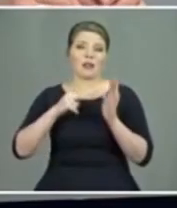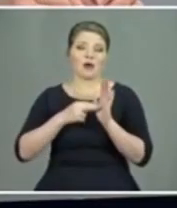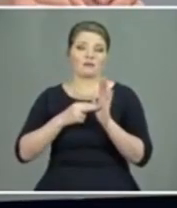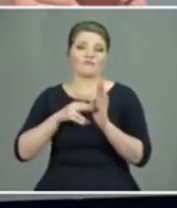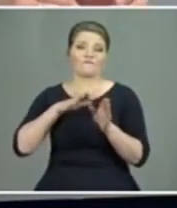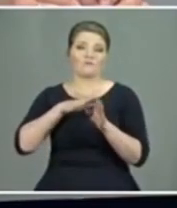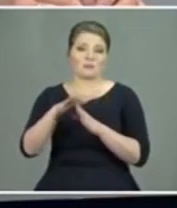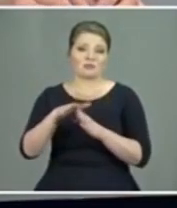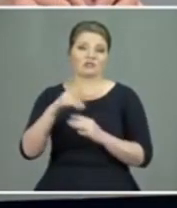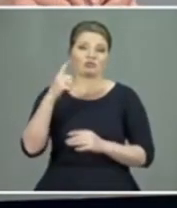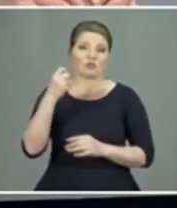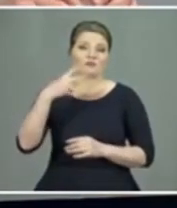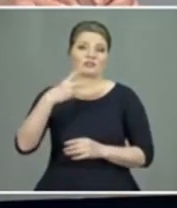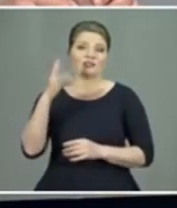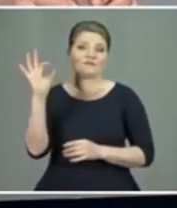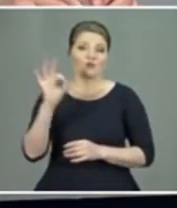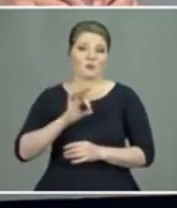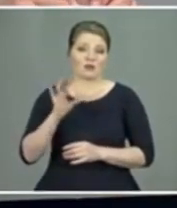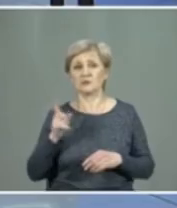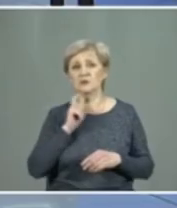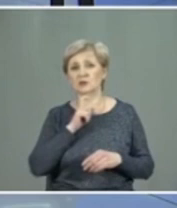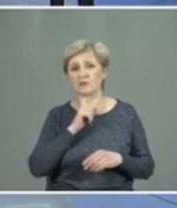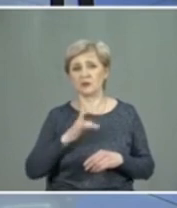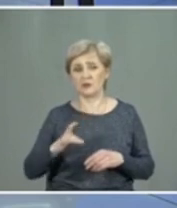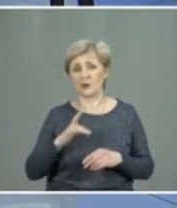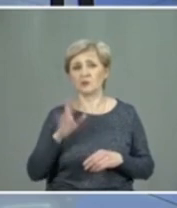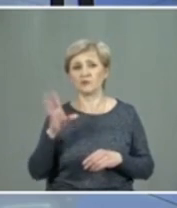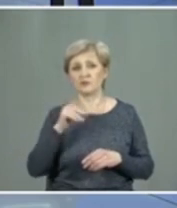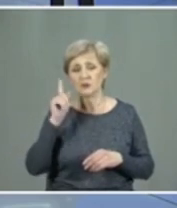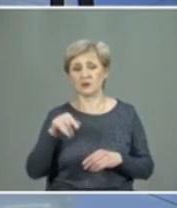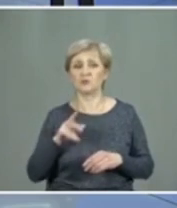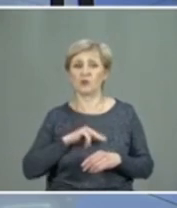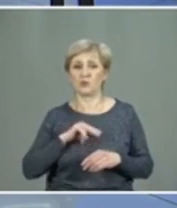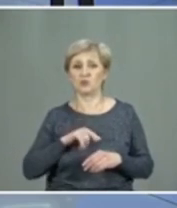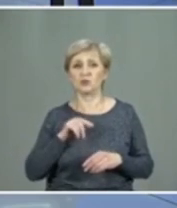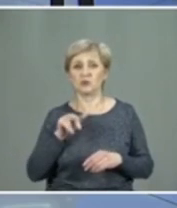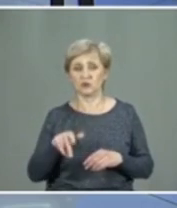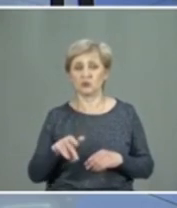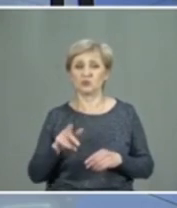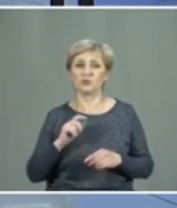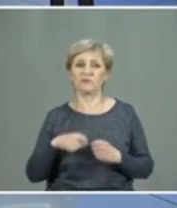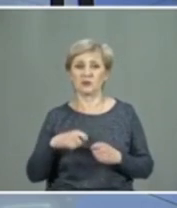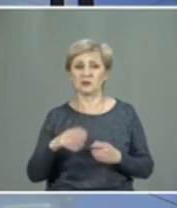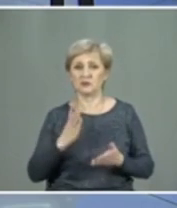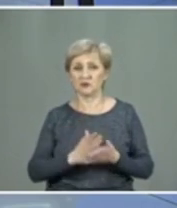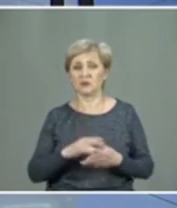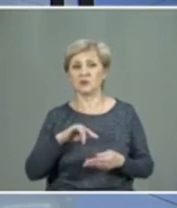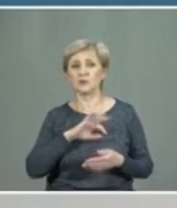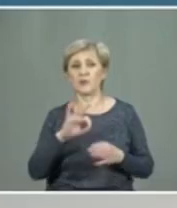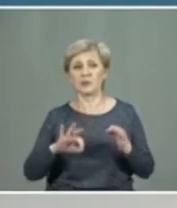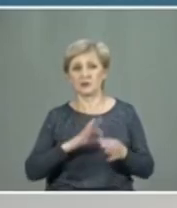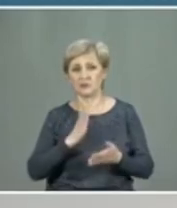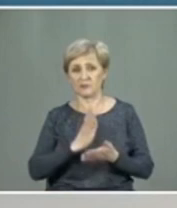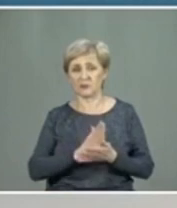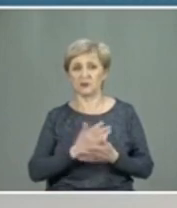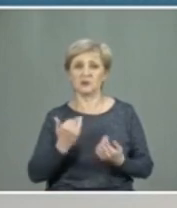Глеб Никитин ответил на ряд личных вопросов. Признался, что не может ни дня обойтись без интернета. Его идеальное утро начинается с бега, а